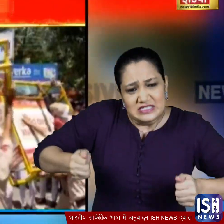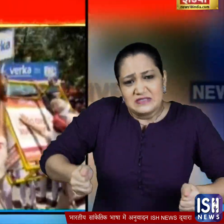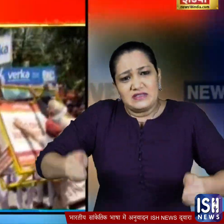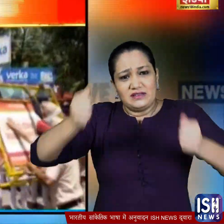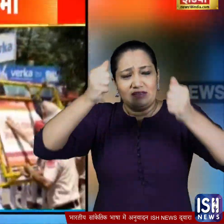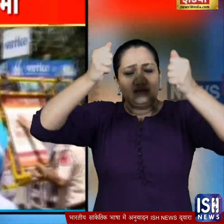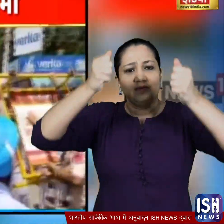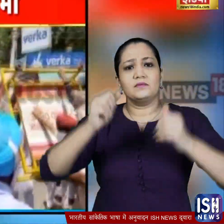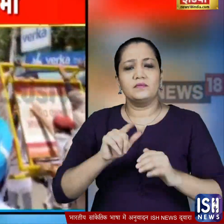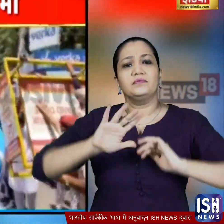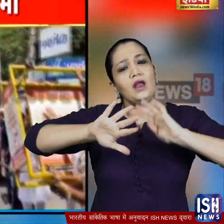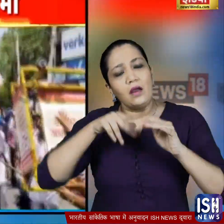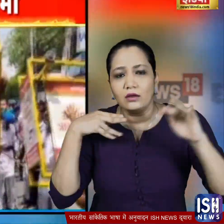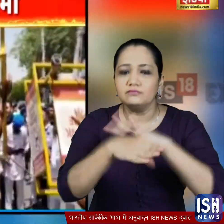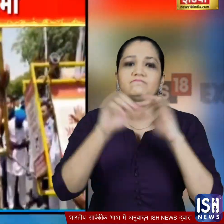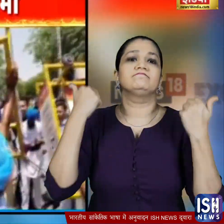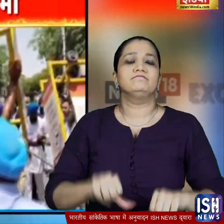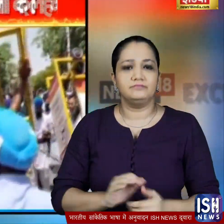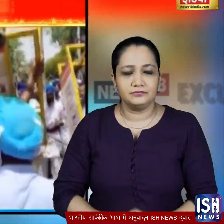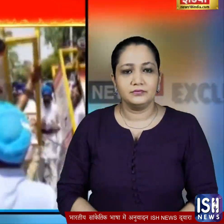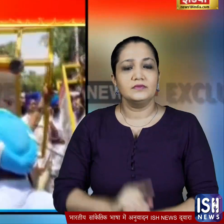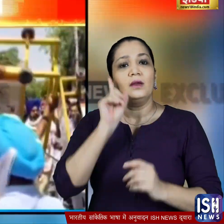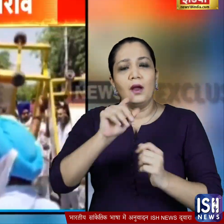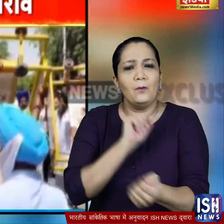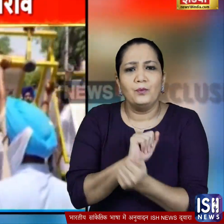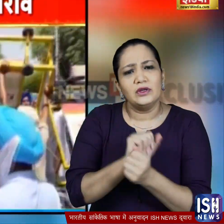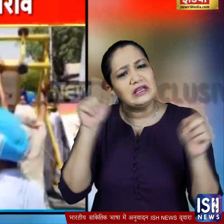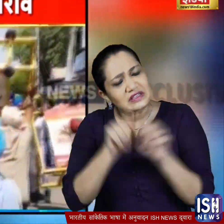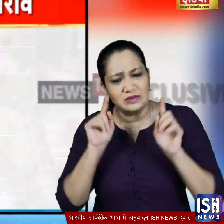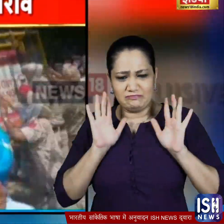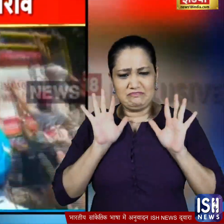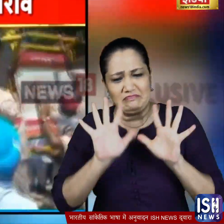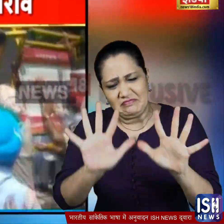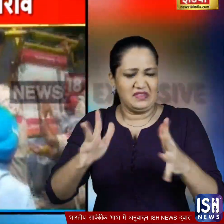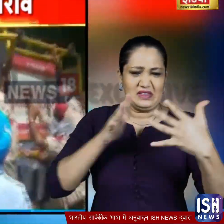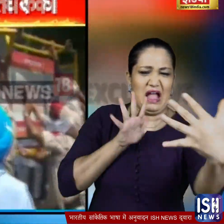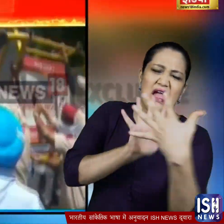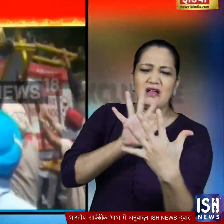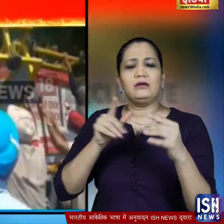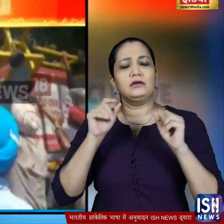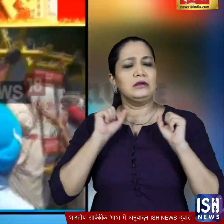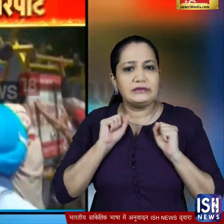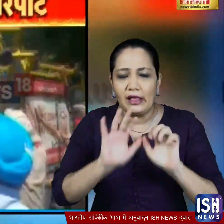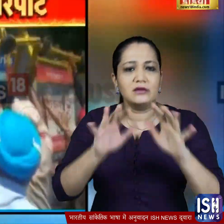लेकिन इसके बावजूद वो आगे नहीं बढ़ सके, क्योंकि पुलिस वालों ने भी उस बैरिकेड को थामे रखा।